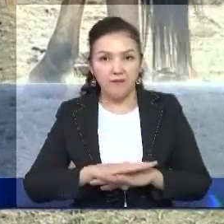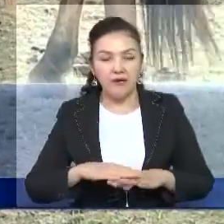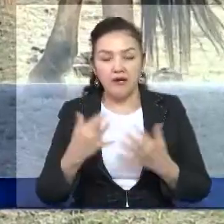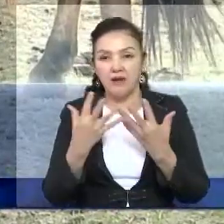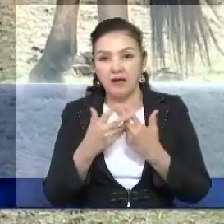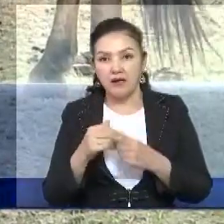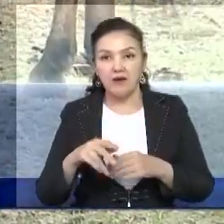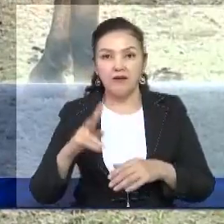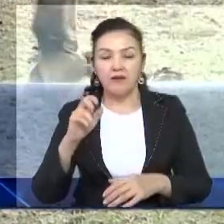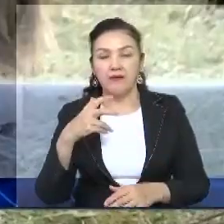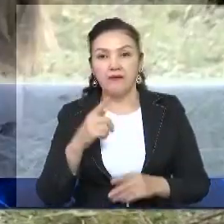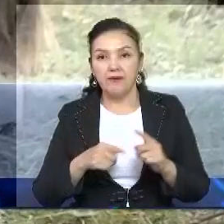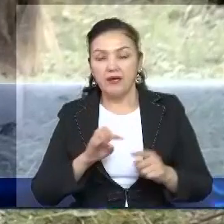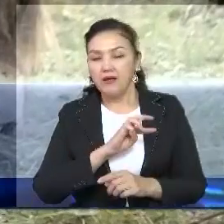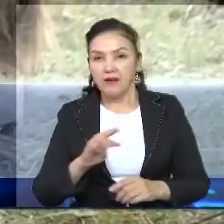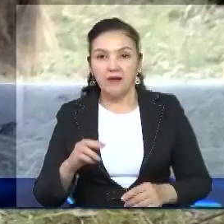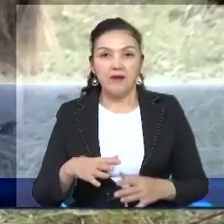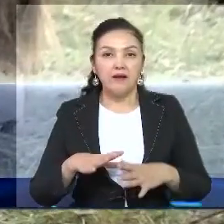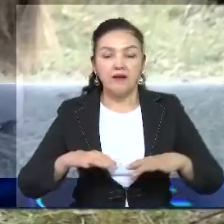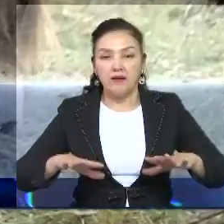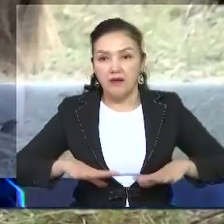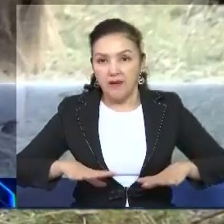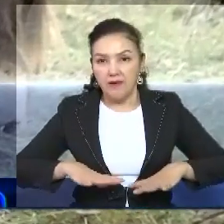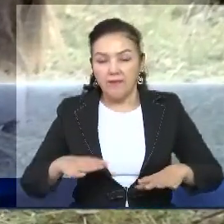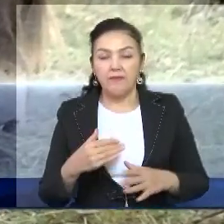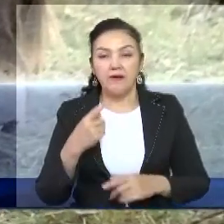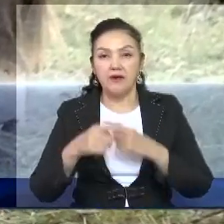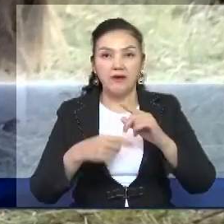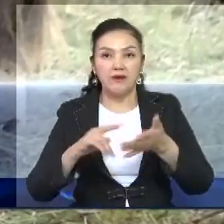породы составляет более 3,5 миллионов голов. План на ближайшую